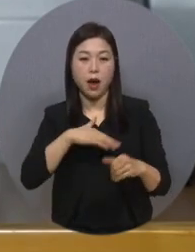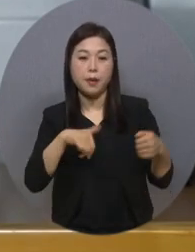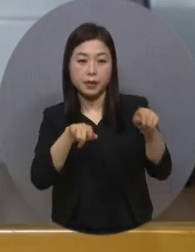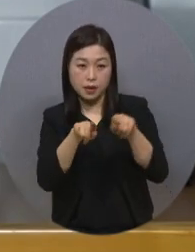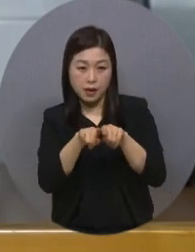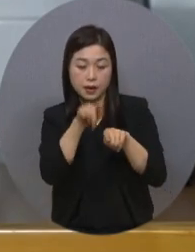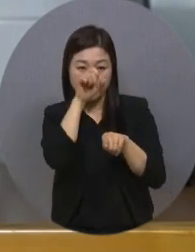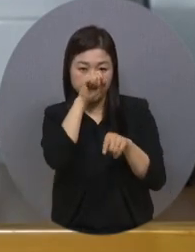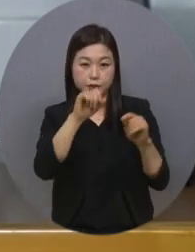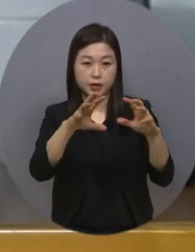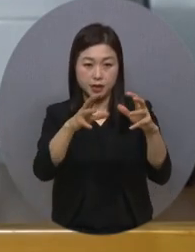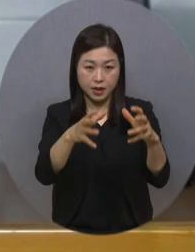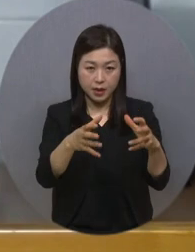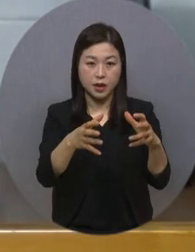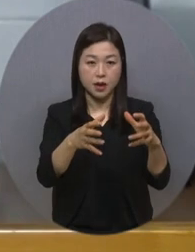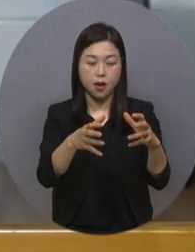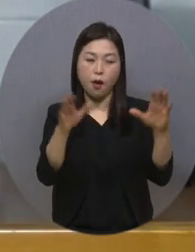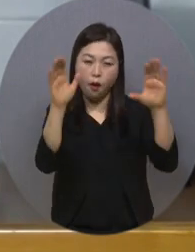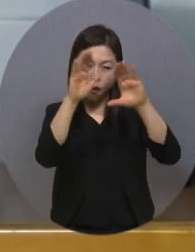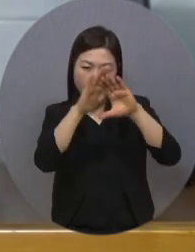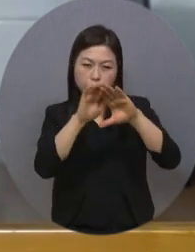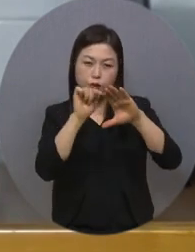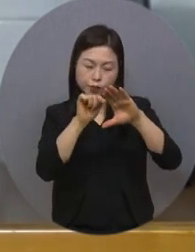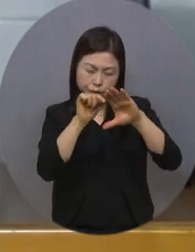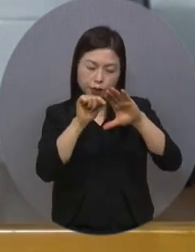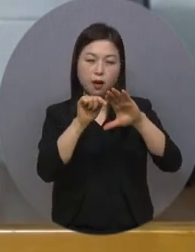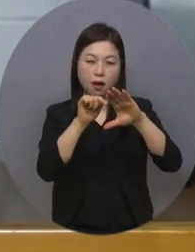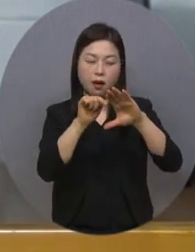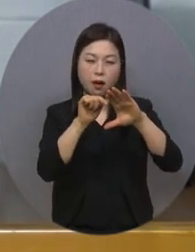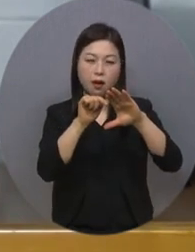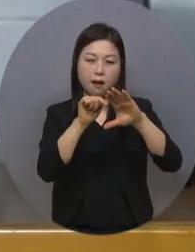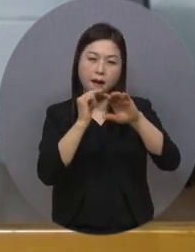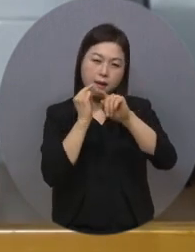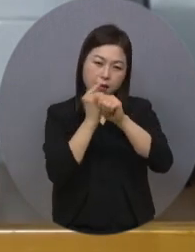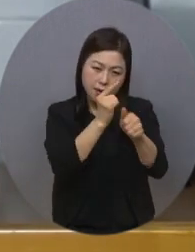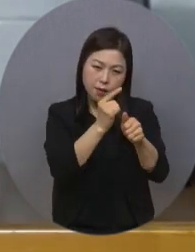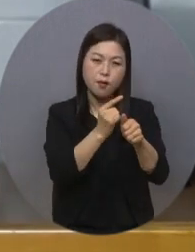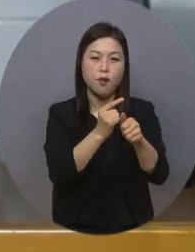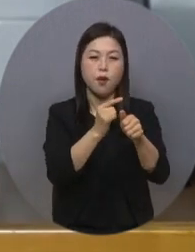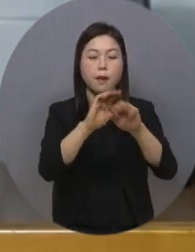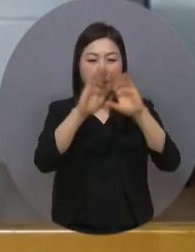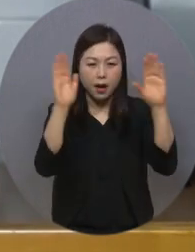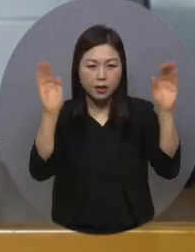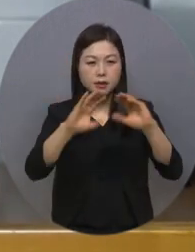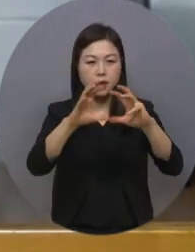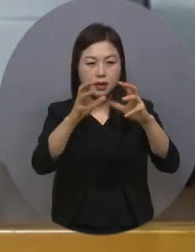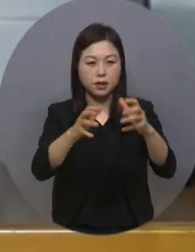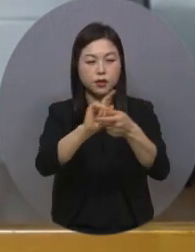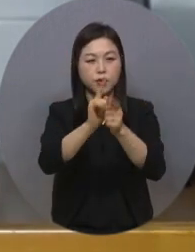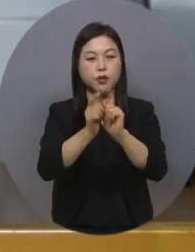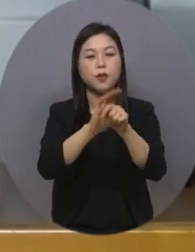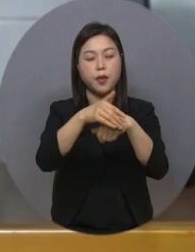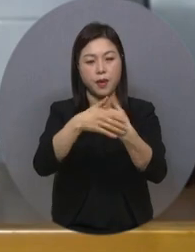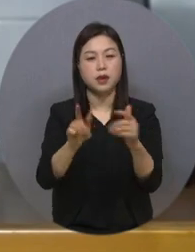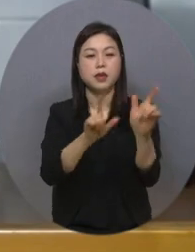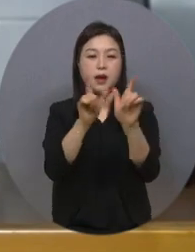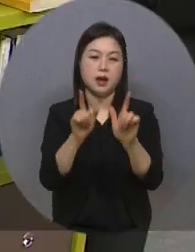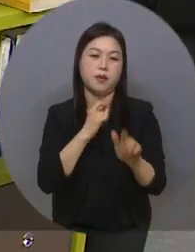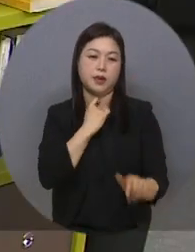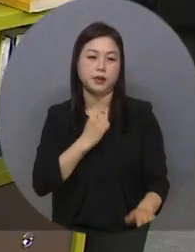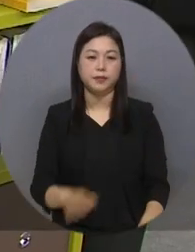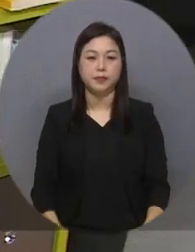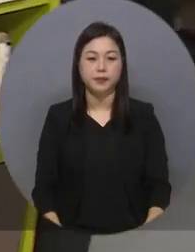좋은 세상 어둠을 뚫고 밝은 세상에 같이 협력해서 살아 좋겠습니다